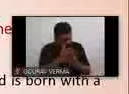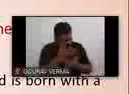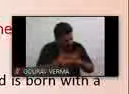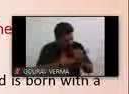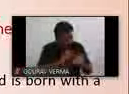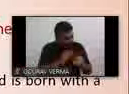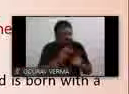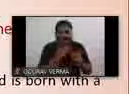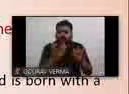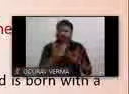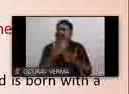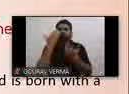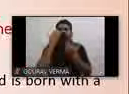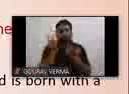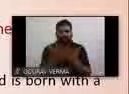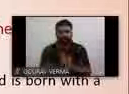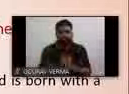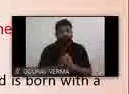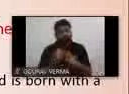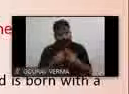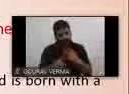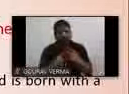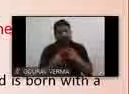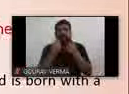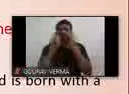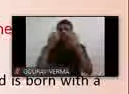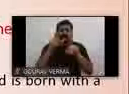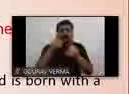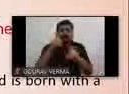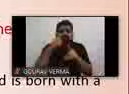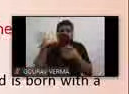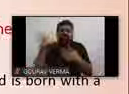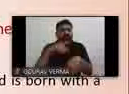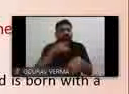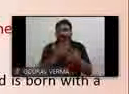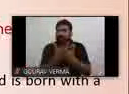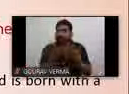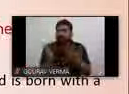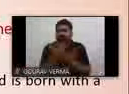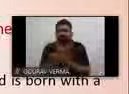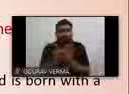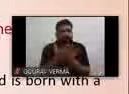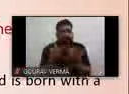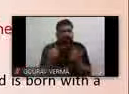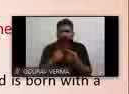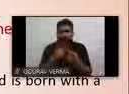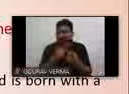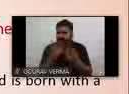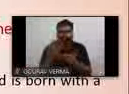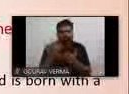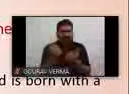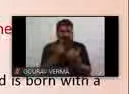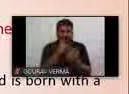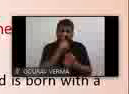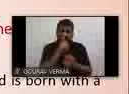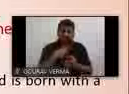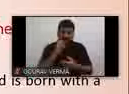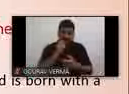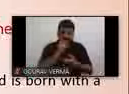फिर बहुत से पेरेंट्स के पास इतना रिसोर्सेस नहीं होता है, हमारे इसमें खास करके, कि वो